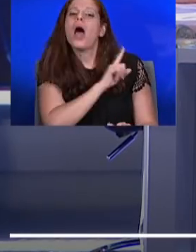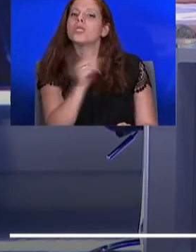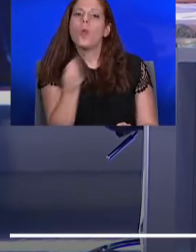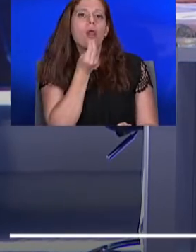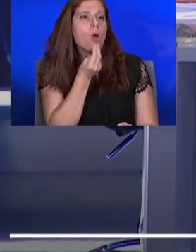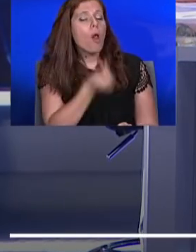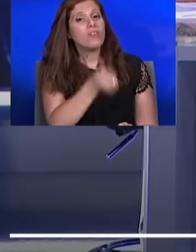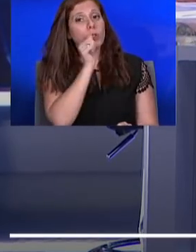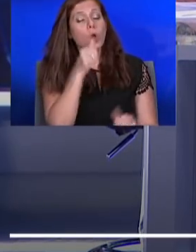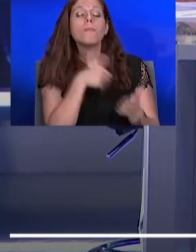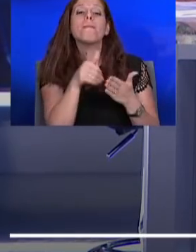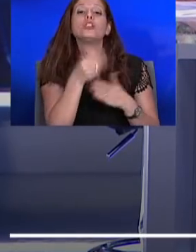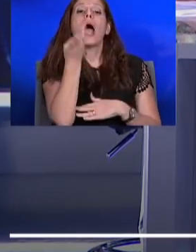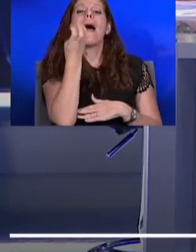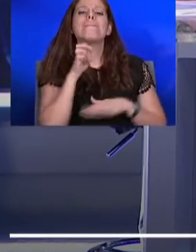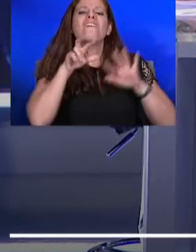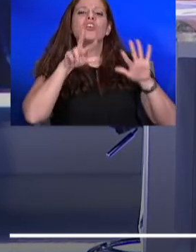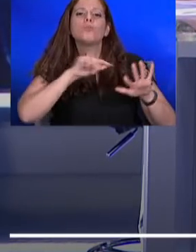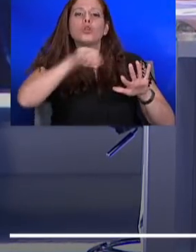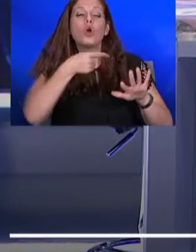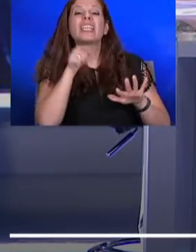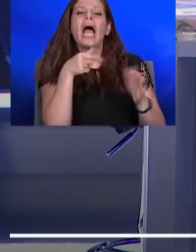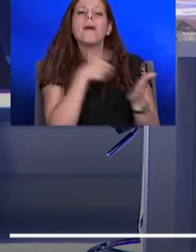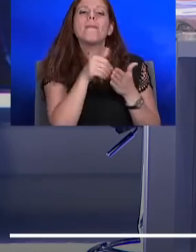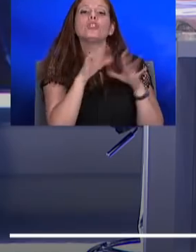שעות, ככה כל שבוע במשך 10 שבועות.